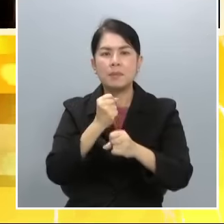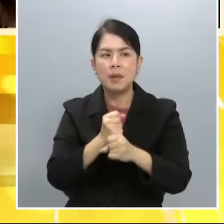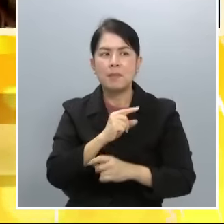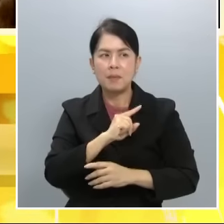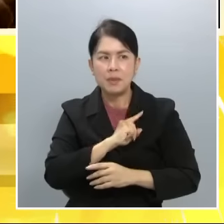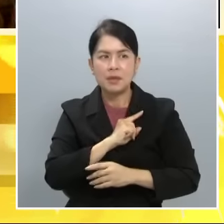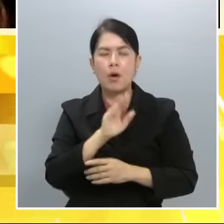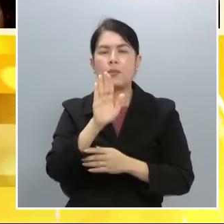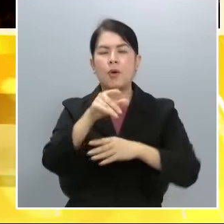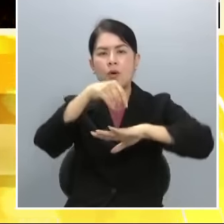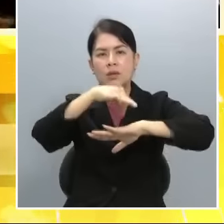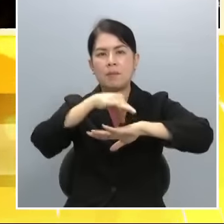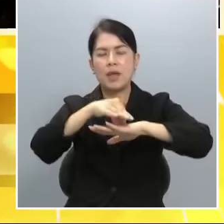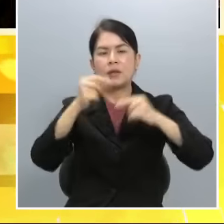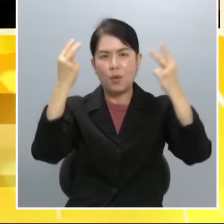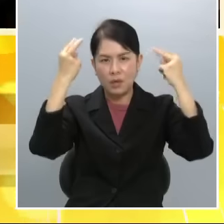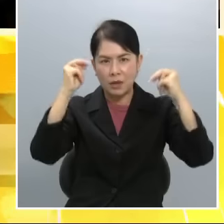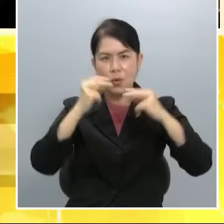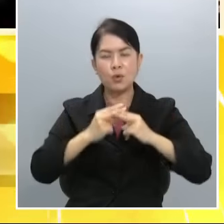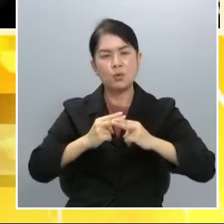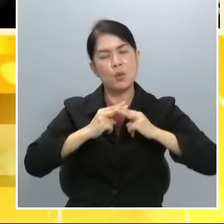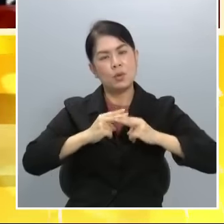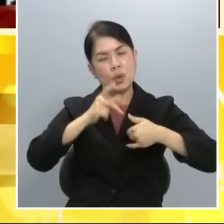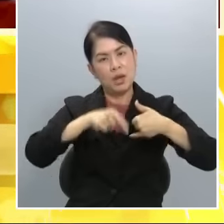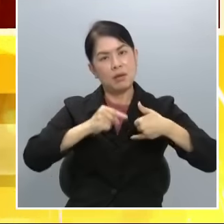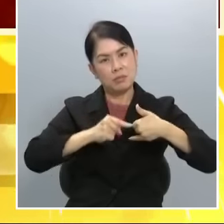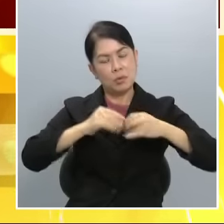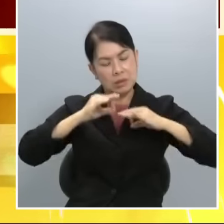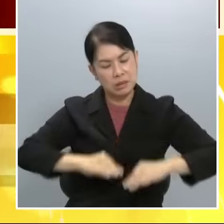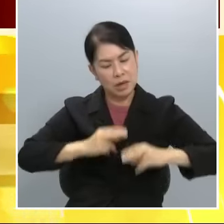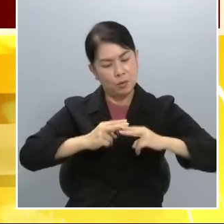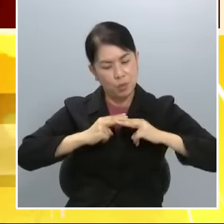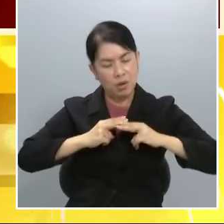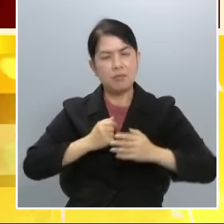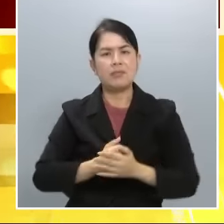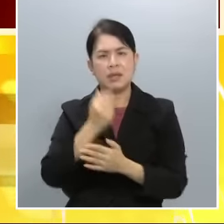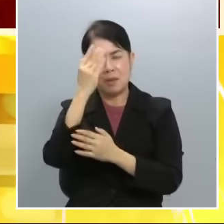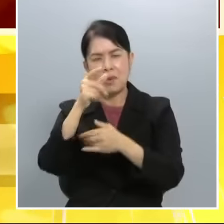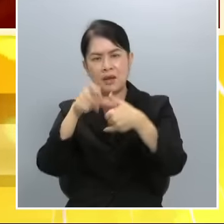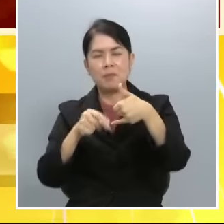นายกรัฐมนตรีด้วยความสามารถของตัวเองเพราะประชาชนคาดหวังไม่ใช่ในฐานะลูกสาวของคุณทักษิณ